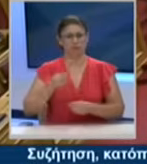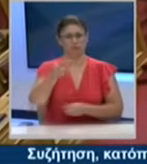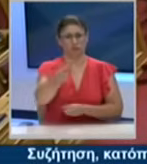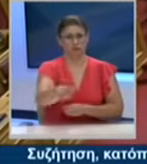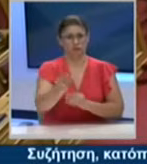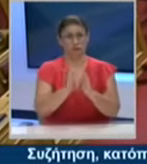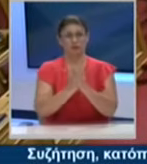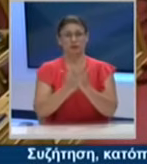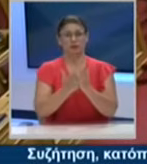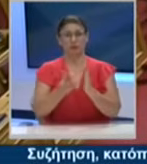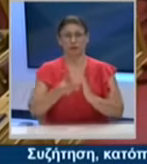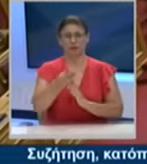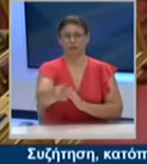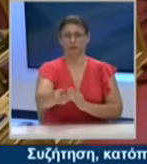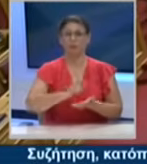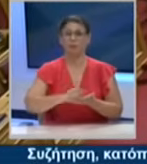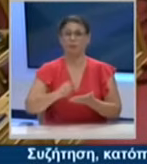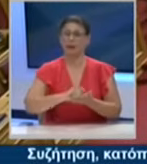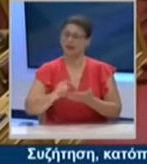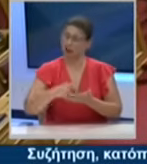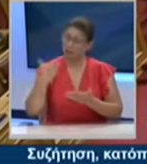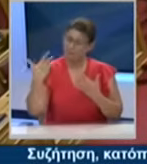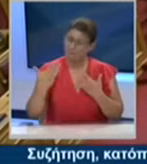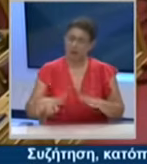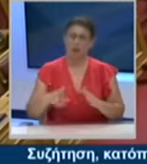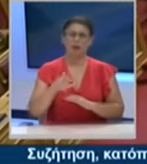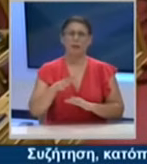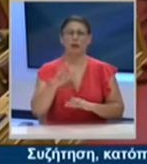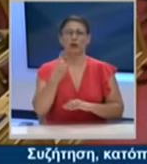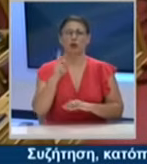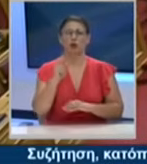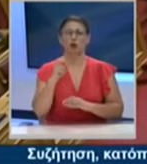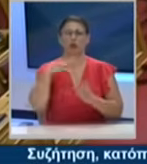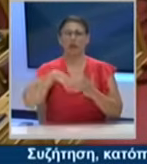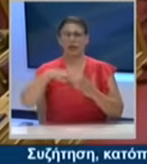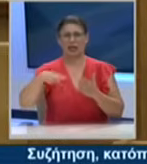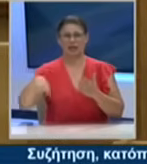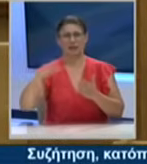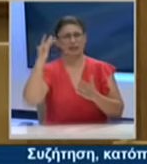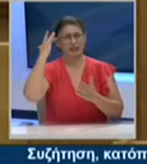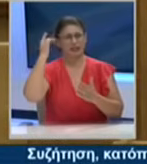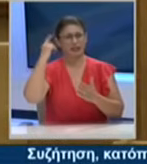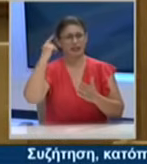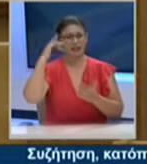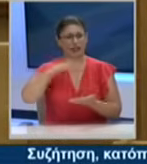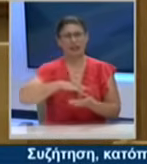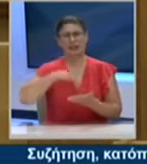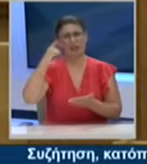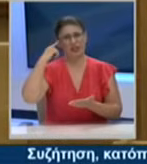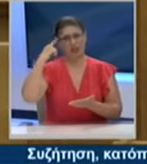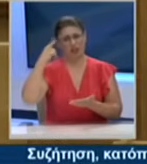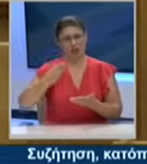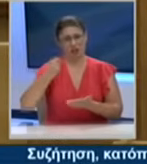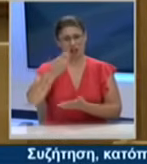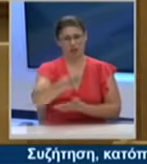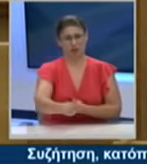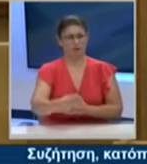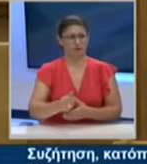ολόκληρο βιβλίο το οποίο το δώσαμε και στα πρακτικά της Βούλης υπάρχει, είναι περίπου 120 σελίδες, δίνουμε την κεντρική ιδέα και θα πω και κάτι για